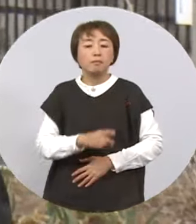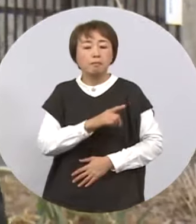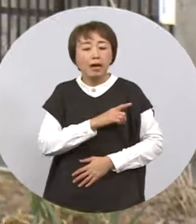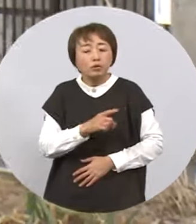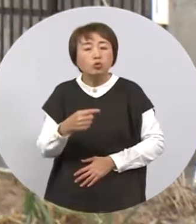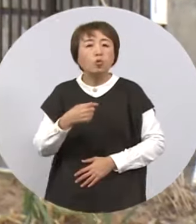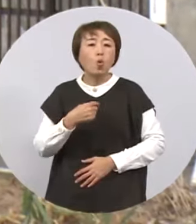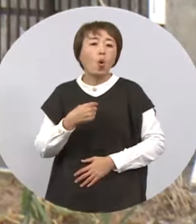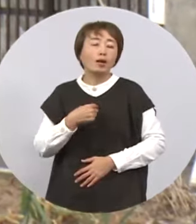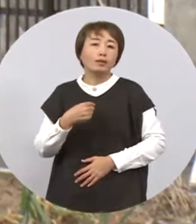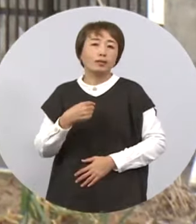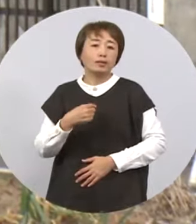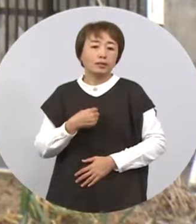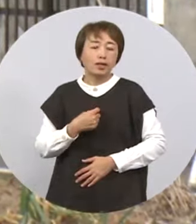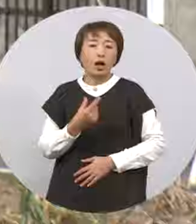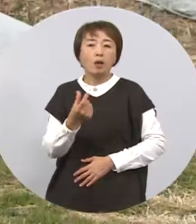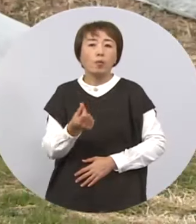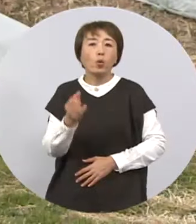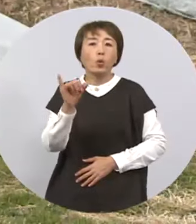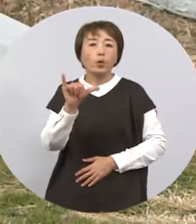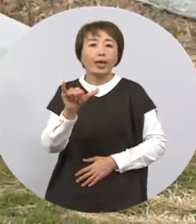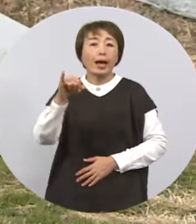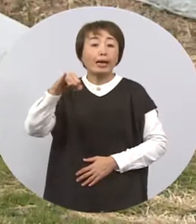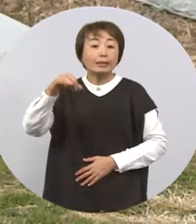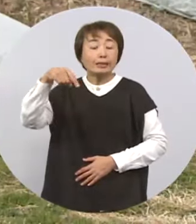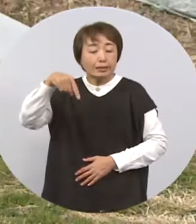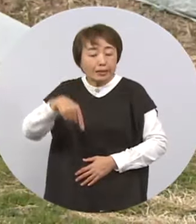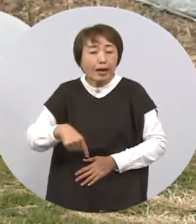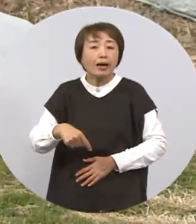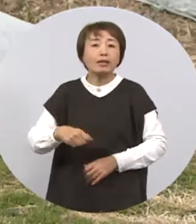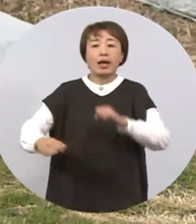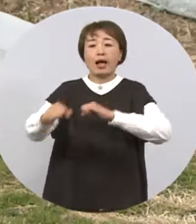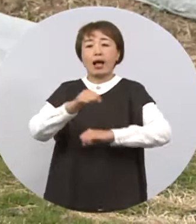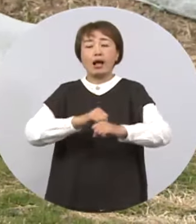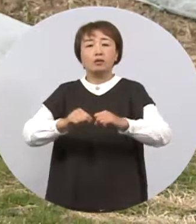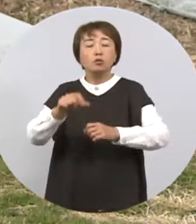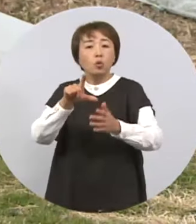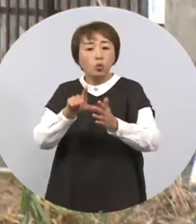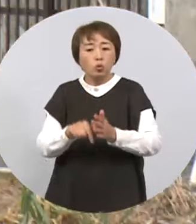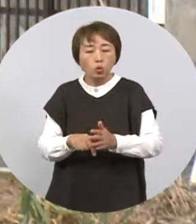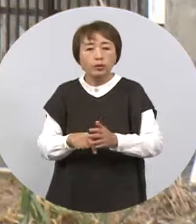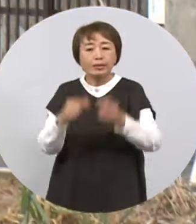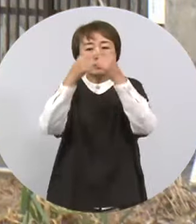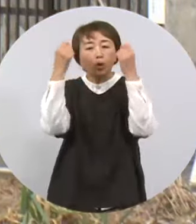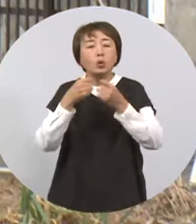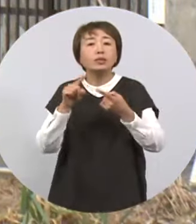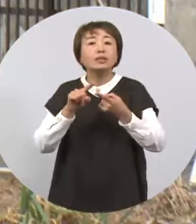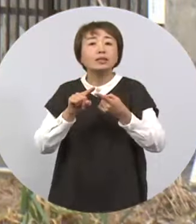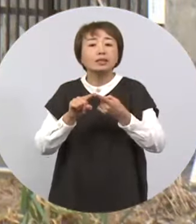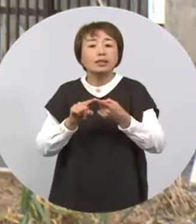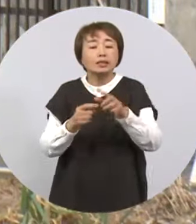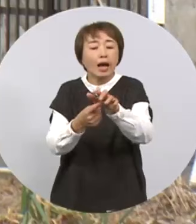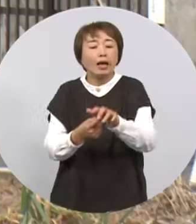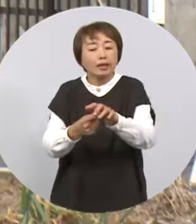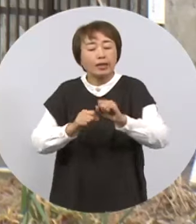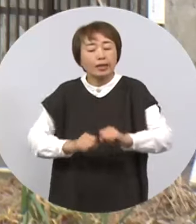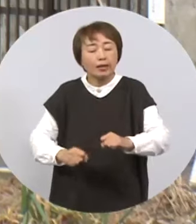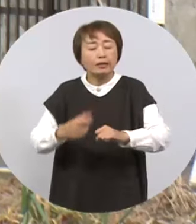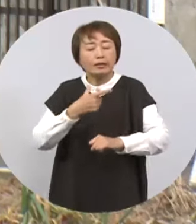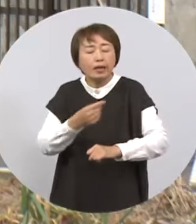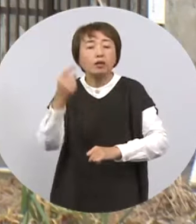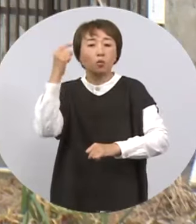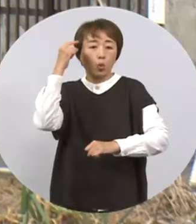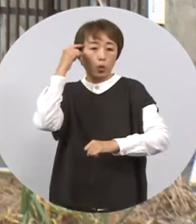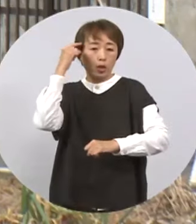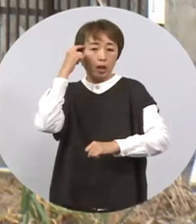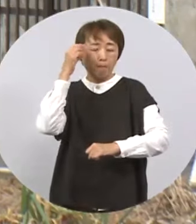もやいの方でさせていただいている活動をしている時に、どうしても畑が個人的にやりたくって、で畑とかを探していた時に、藤沢の